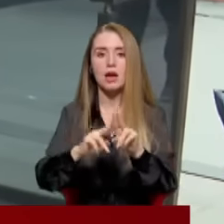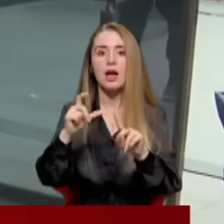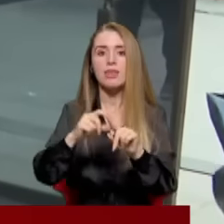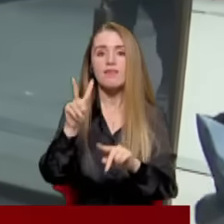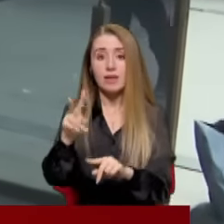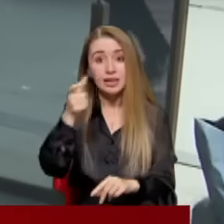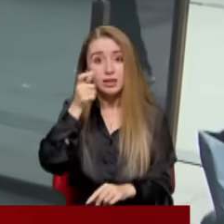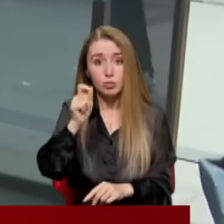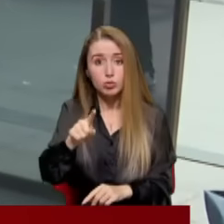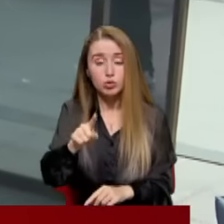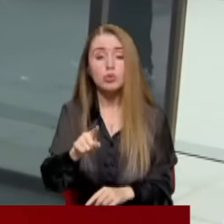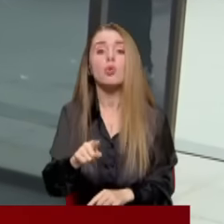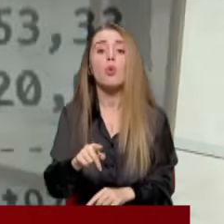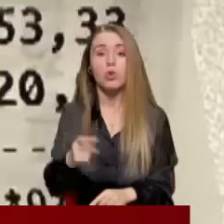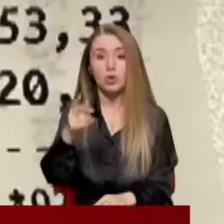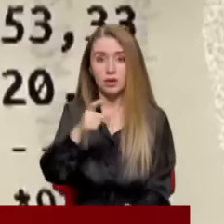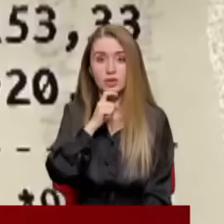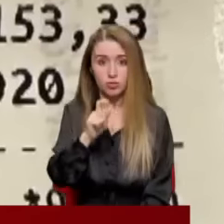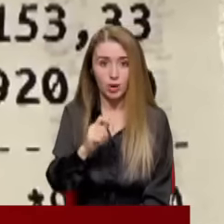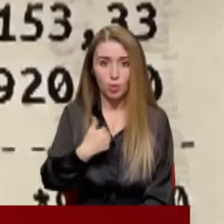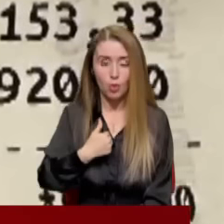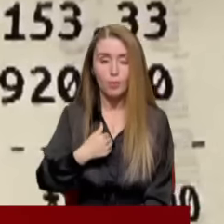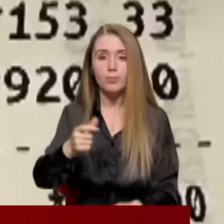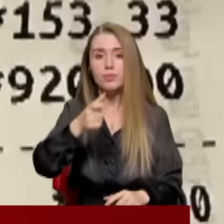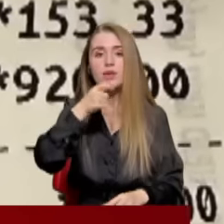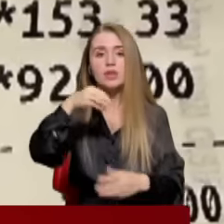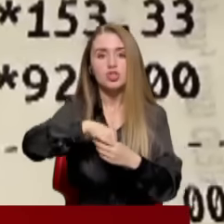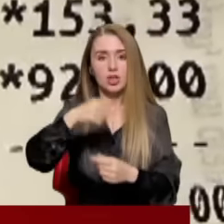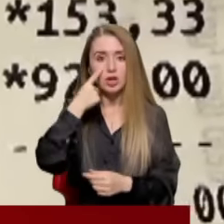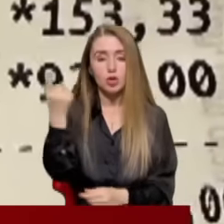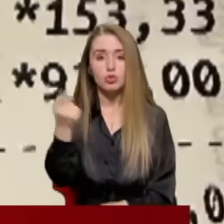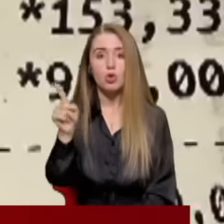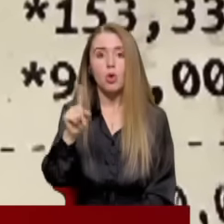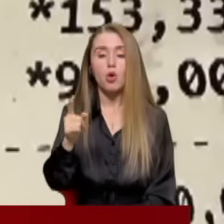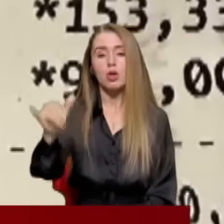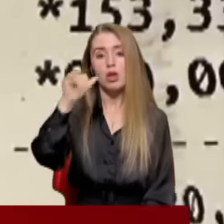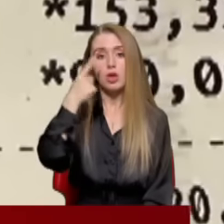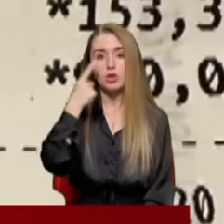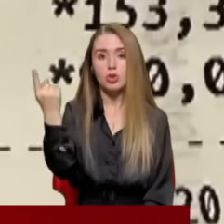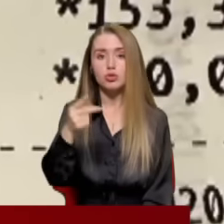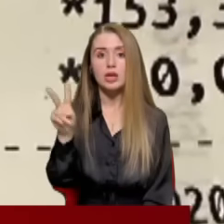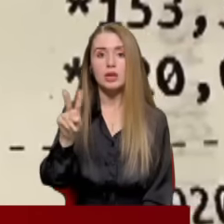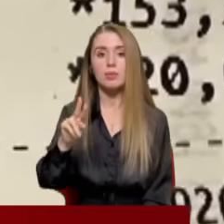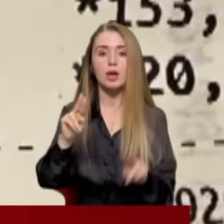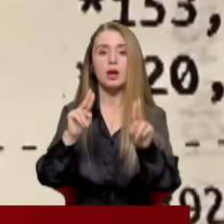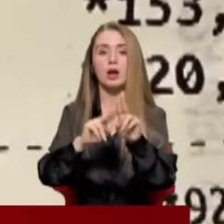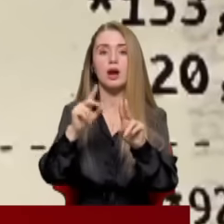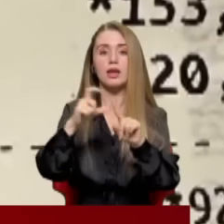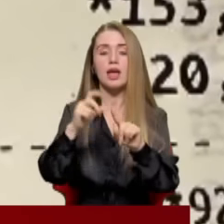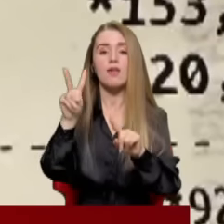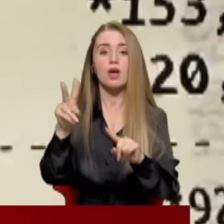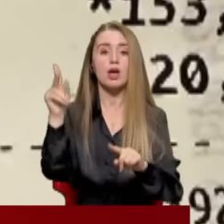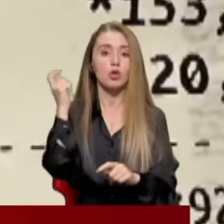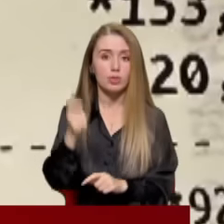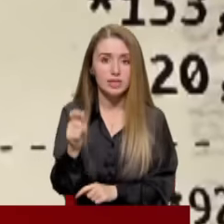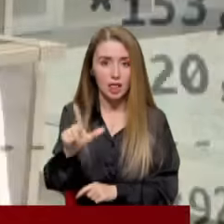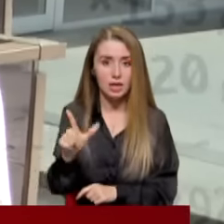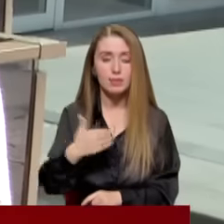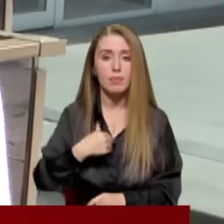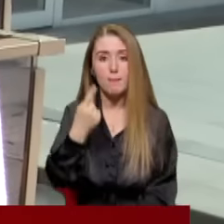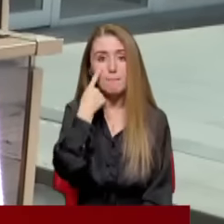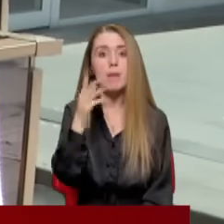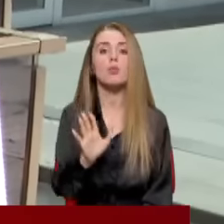Yok. Etmiyorum, yanlış mı yapıyorum? Kafe ve restoranların %10, alkollü ise %20 KDV ödemesi gerekiyor. Ha. Ay ben